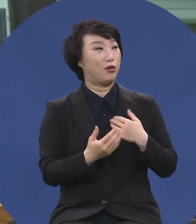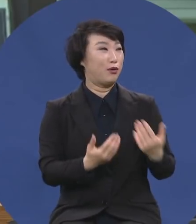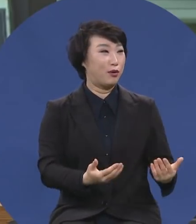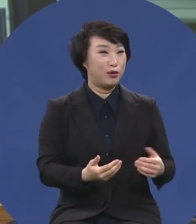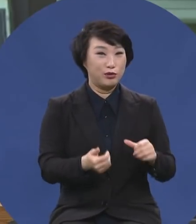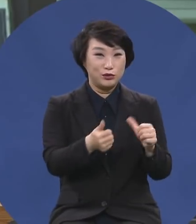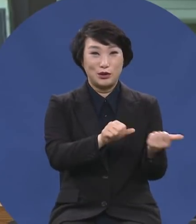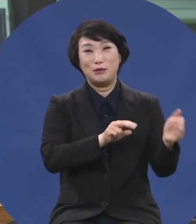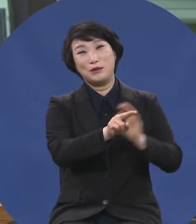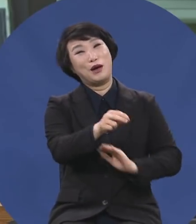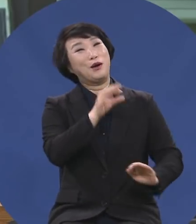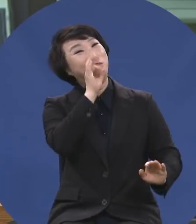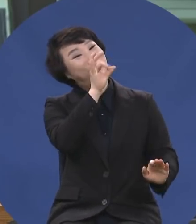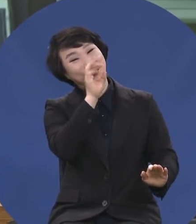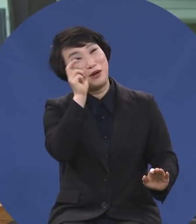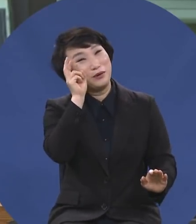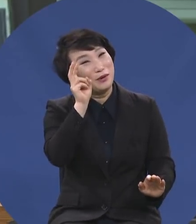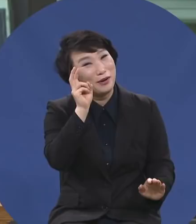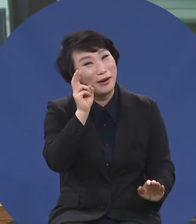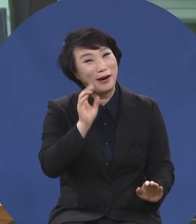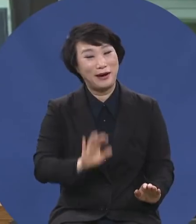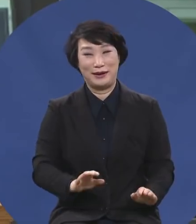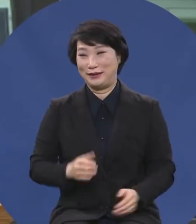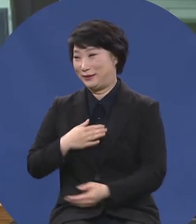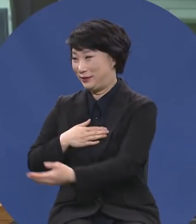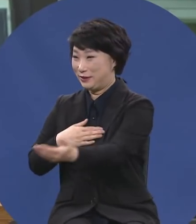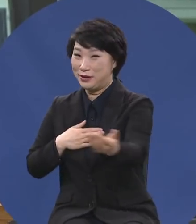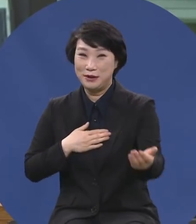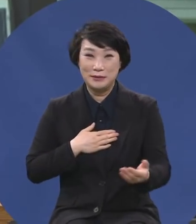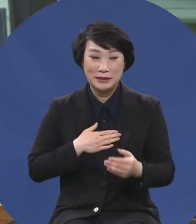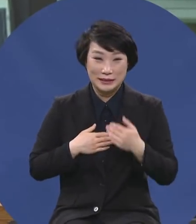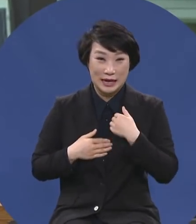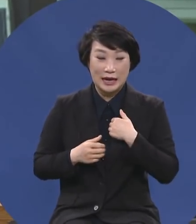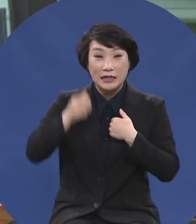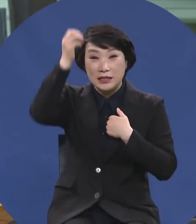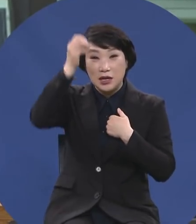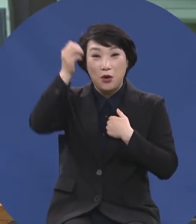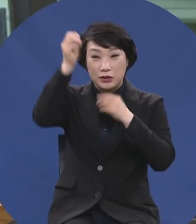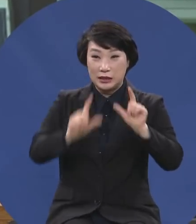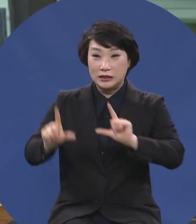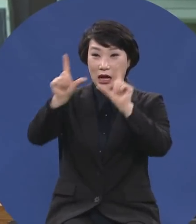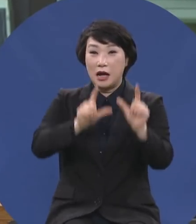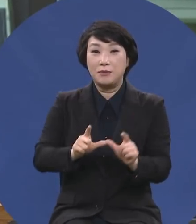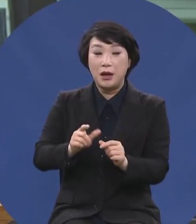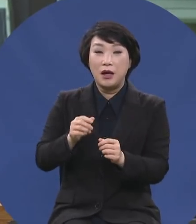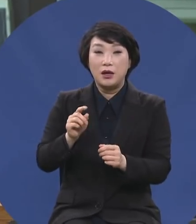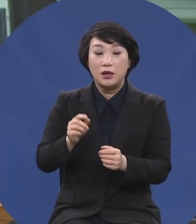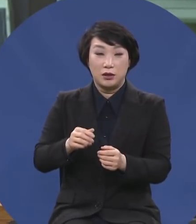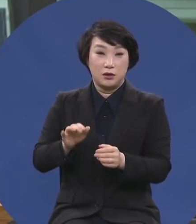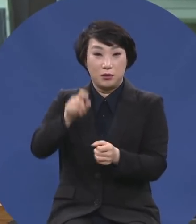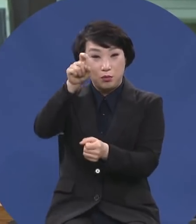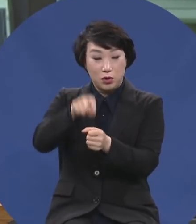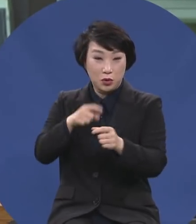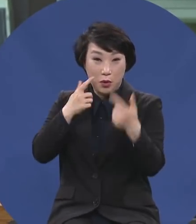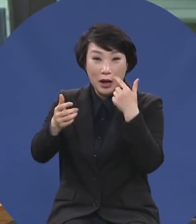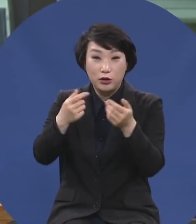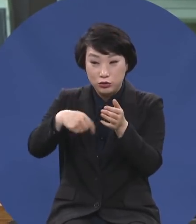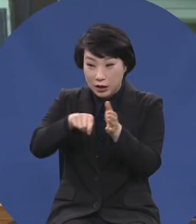죽음을 면치 못하게 될 것입니다. 그래서 여러분들은 내 영혼의 삶의 존재가 분명하기